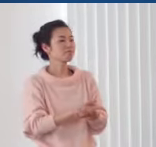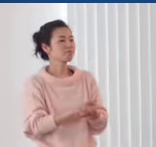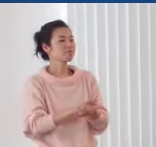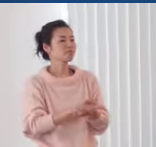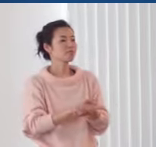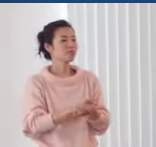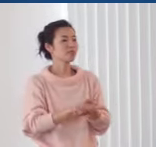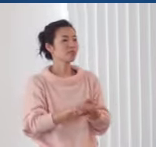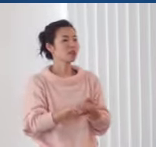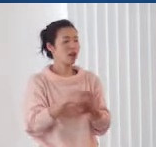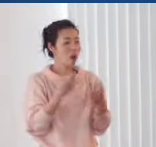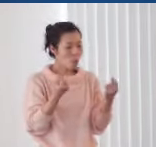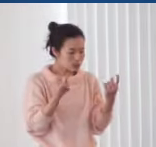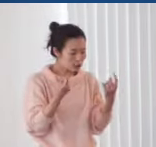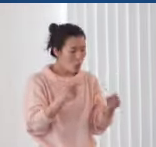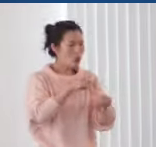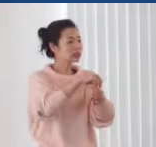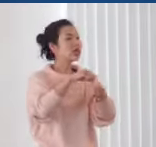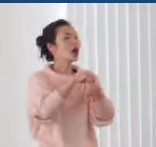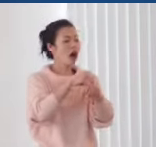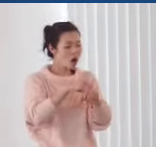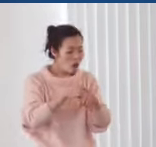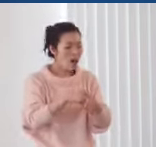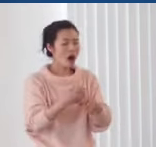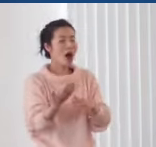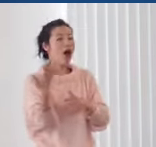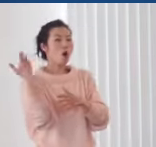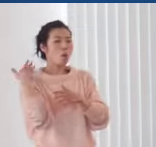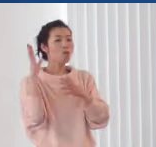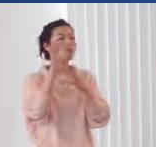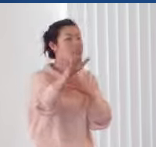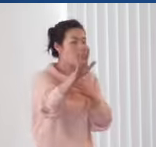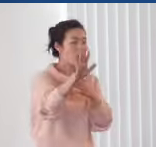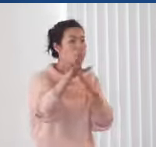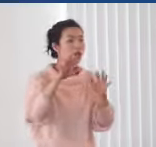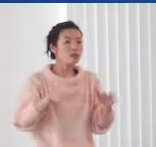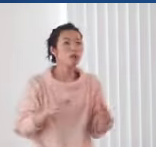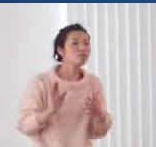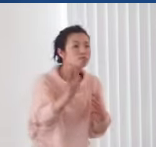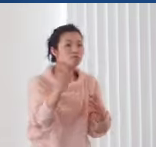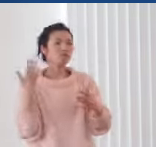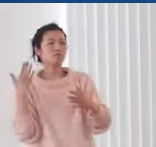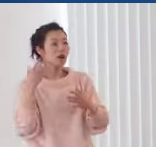くこともできない、この、まあ、時間の制約の中にいるわけですね。